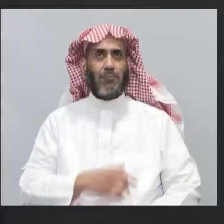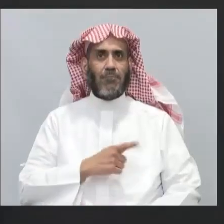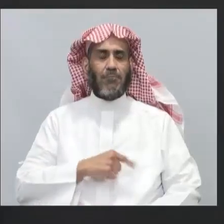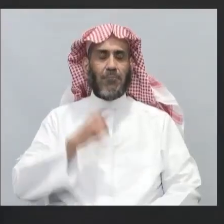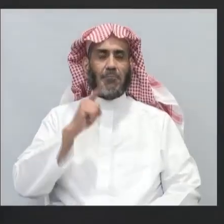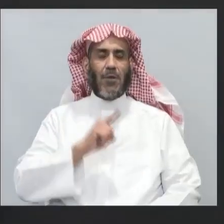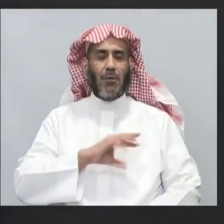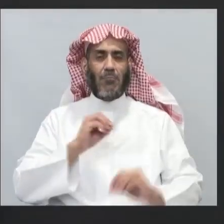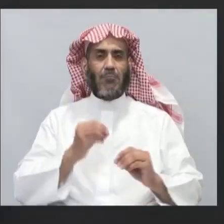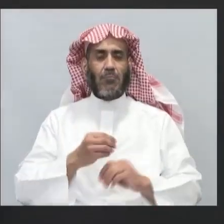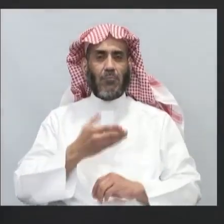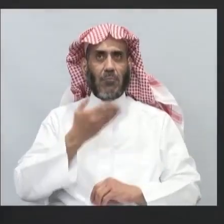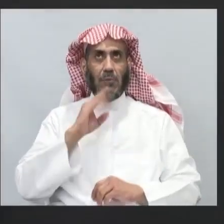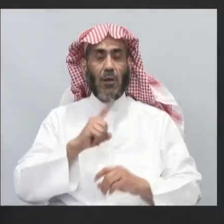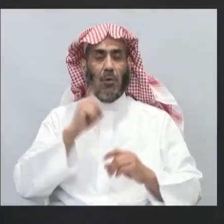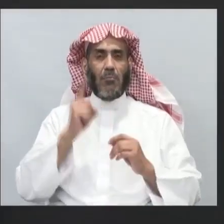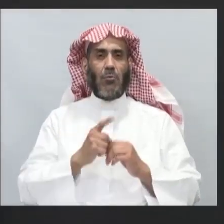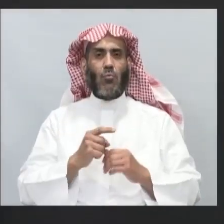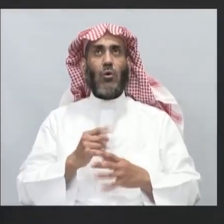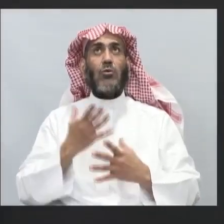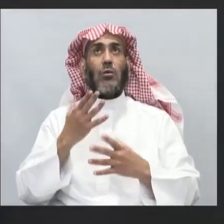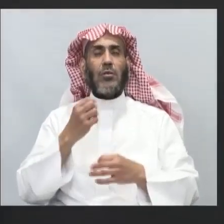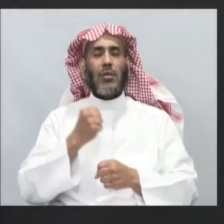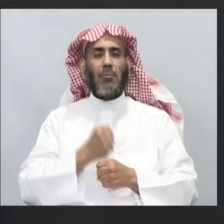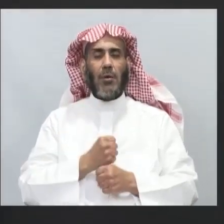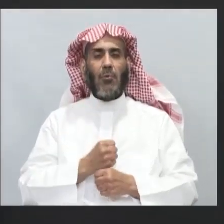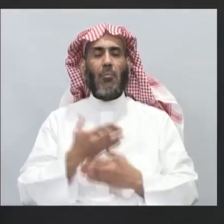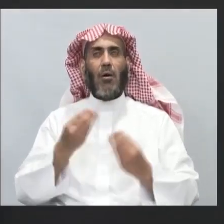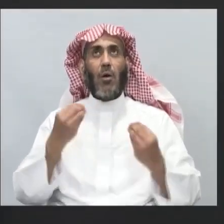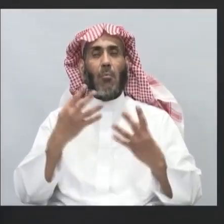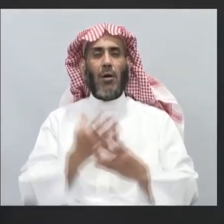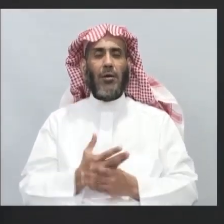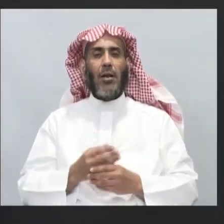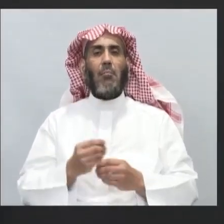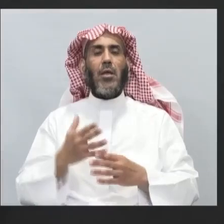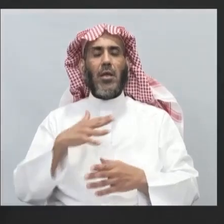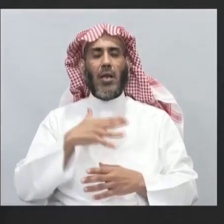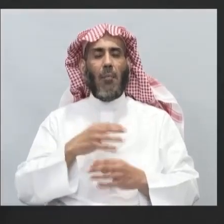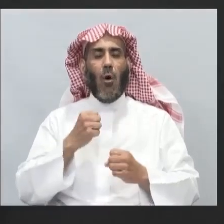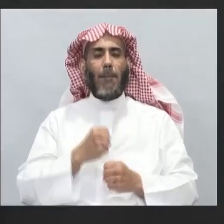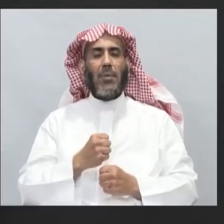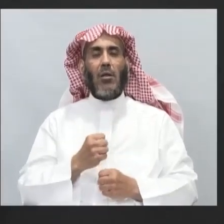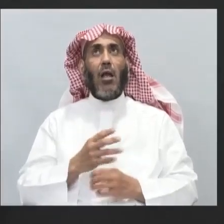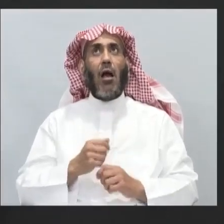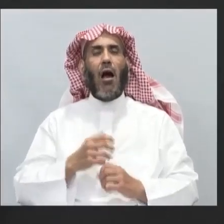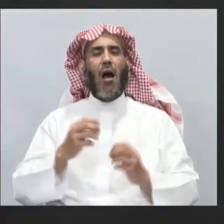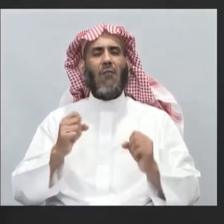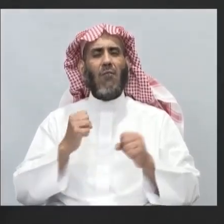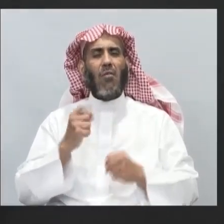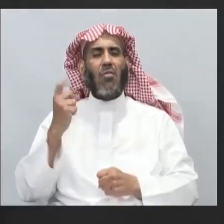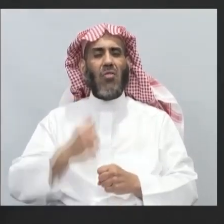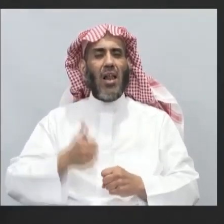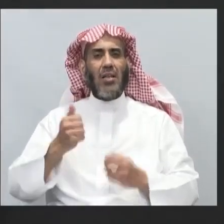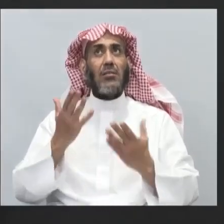بسم الله الرحمن الرحيم الحمد لله رب العالمين وصلى الله وسلم وانعم وبارك على نبينا محمد عليه افضل الصلاه واتم